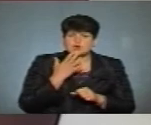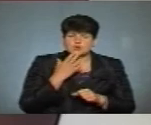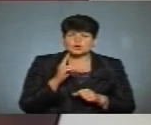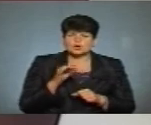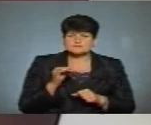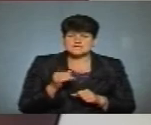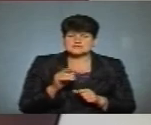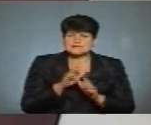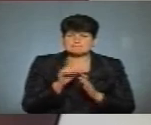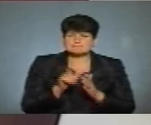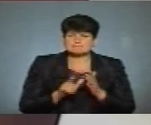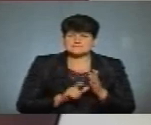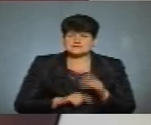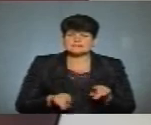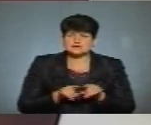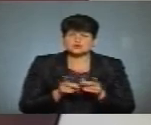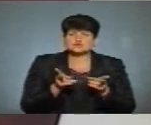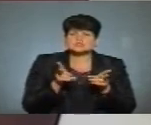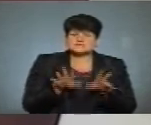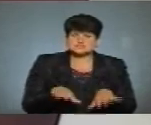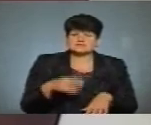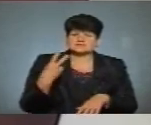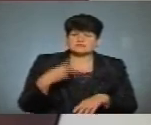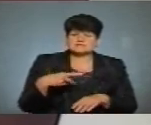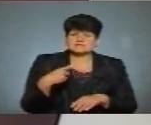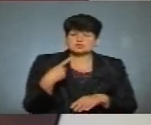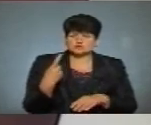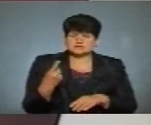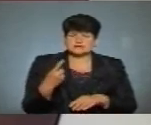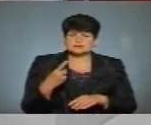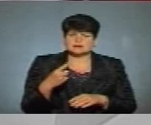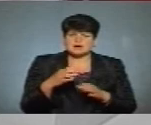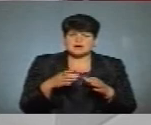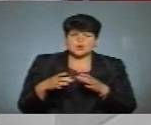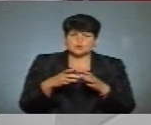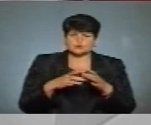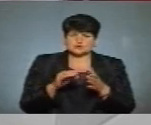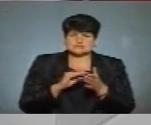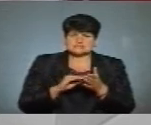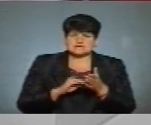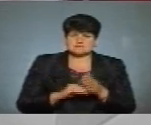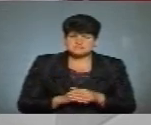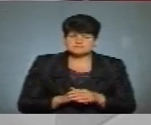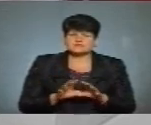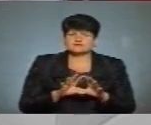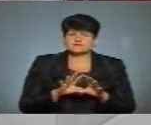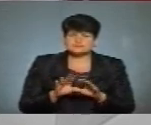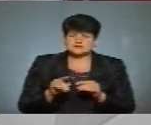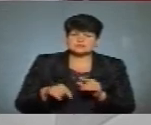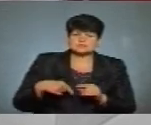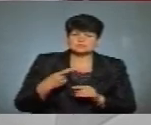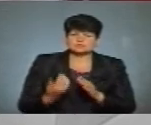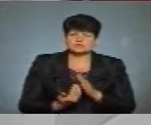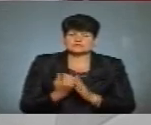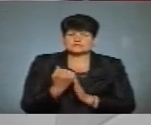кобзарські пісні для бандури, також залишив по собі 20 годин аудіозаписів. На цьому у мене все. Наступний випуск новин